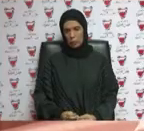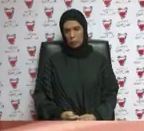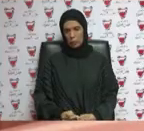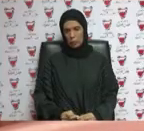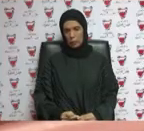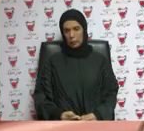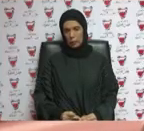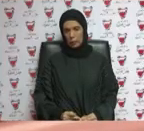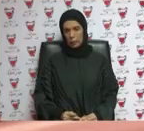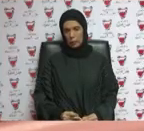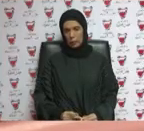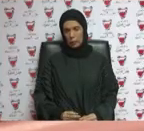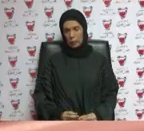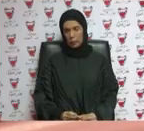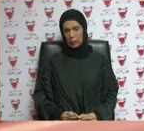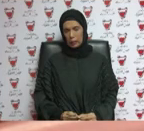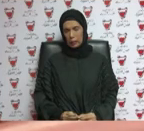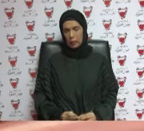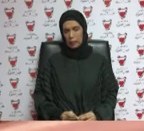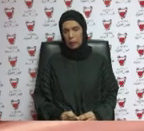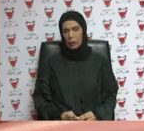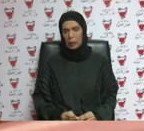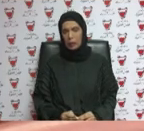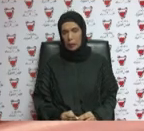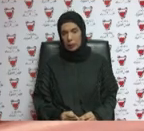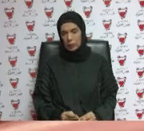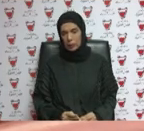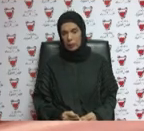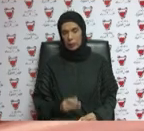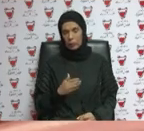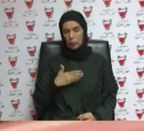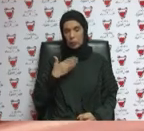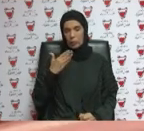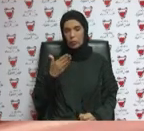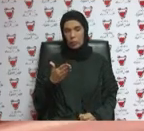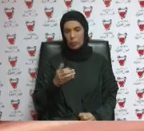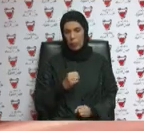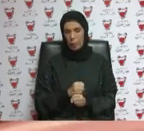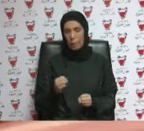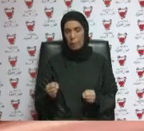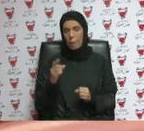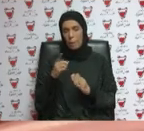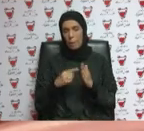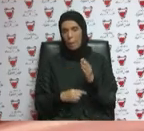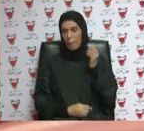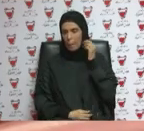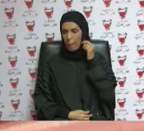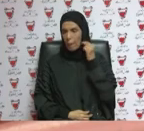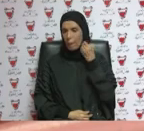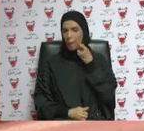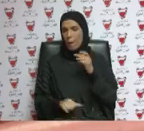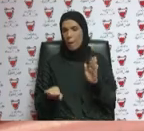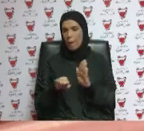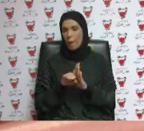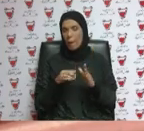الحسبان معالي الوزير؟ أنا طبعا كنت أتمنى أن هذا المشروع يكون فيه يعني مادة تعطي